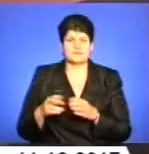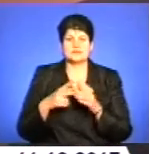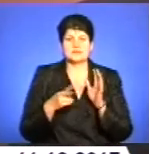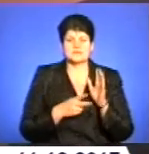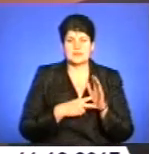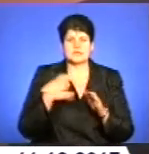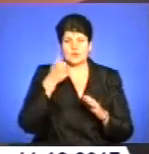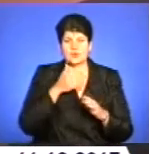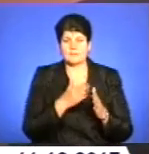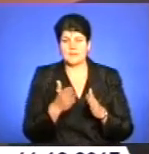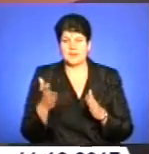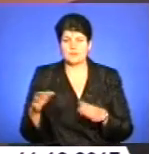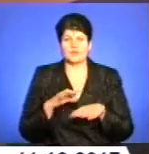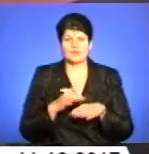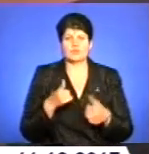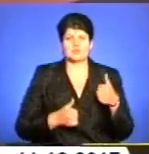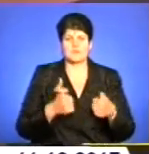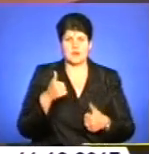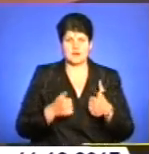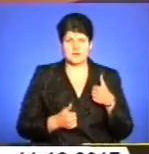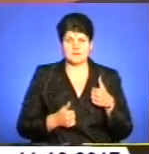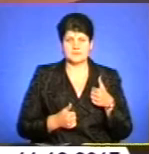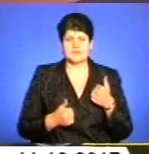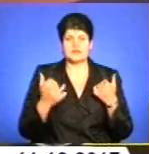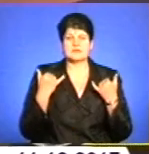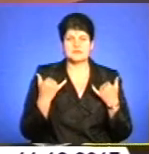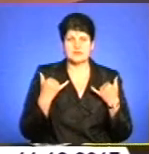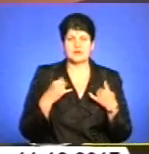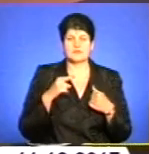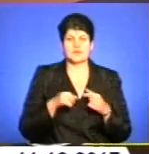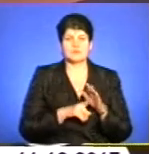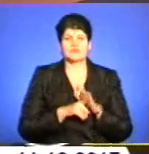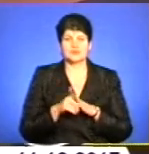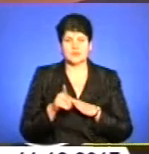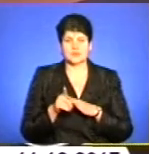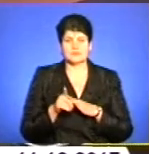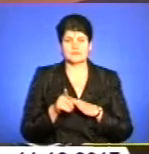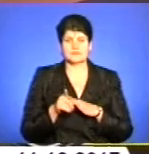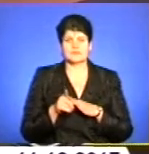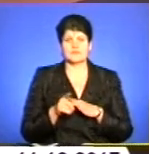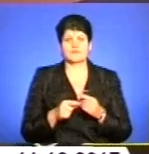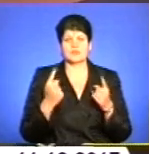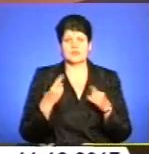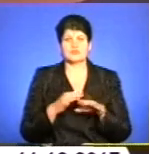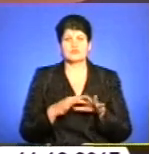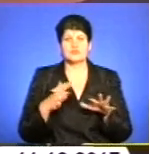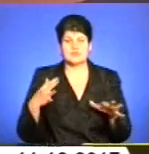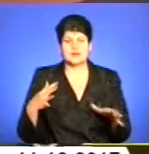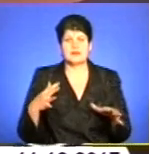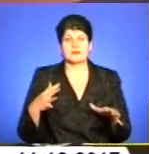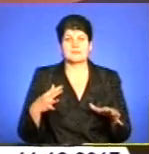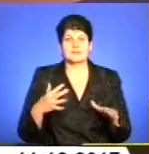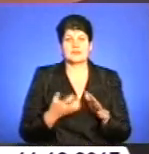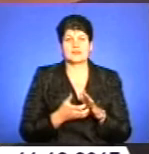підряд ми вже проводимо ці змагання. Просто згадується, як воно починало, що був маленький зал. Ми вже в великому залі вже 2 килими нам не вистачає,